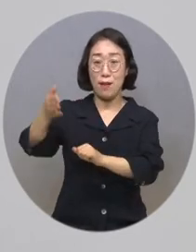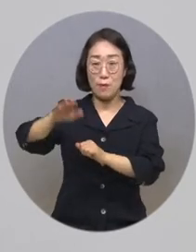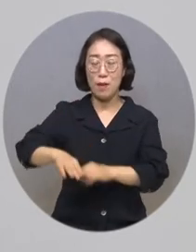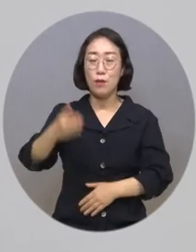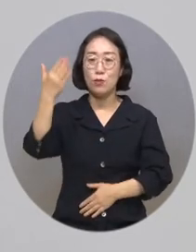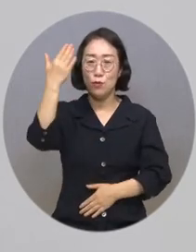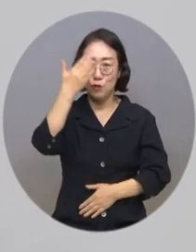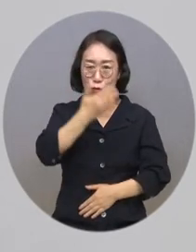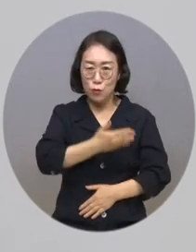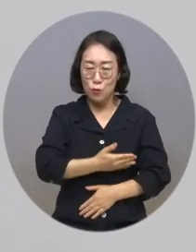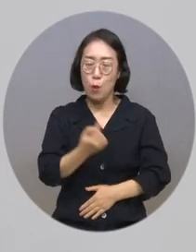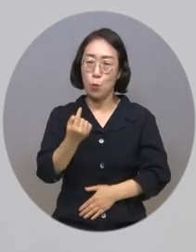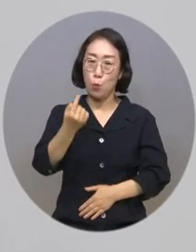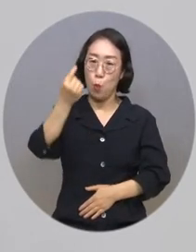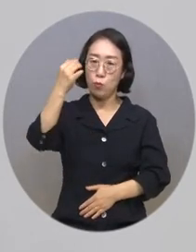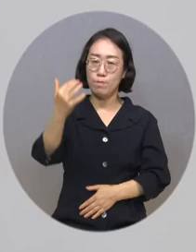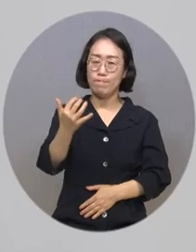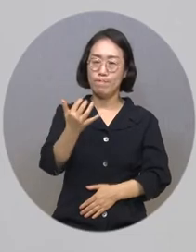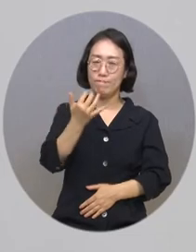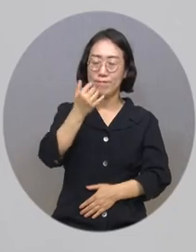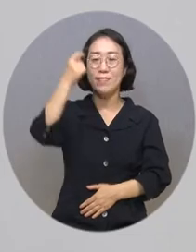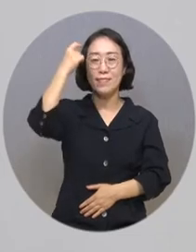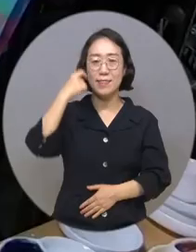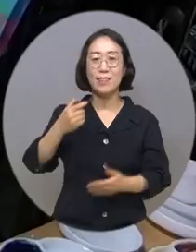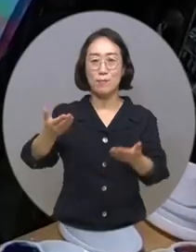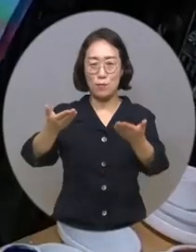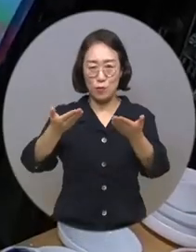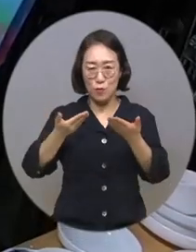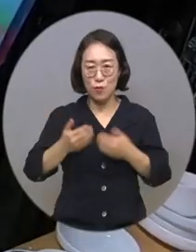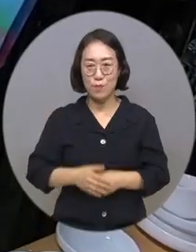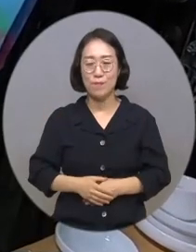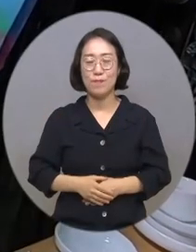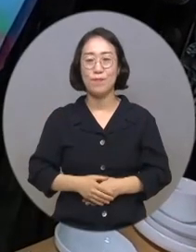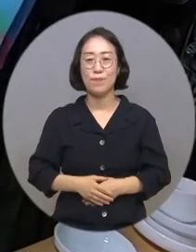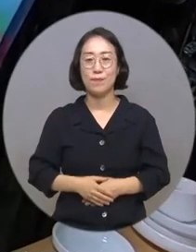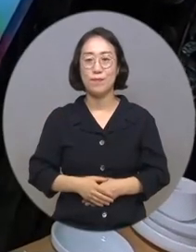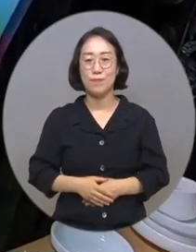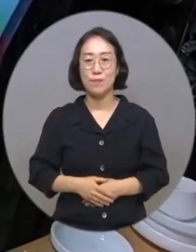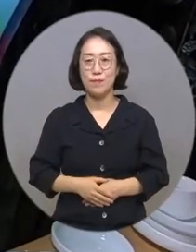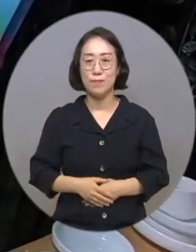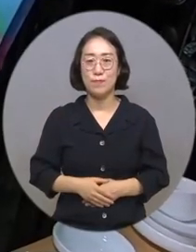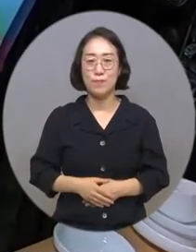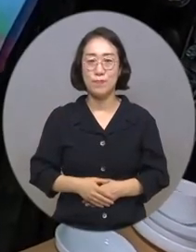순수함과 고결한 향기를 전해주고 있습니다. 옥지TV 뉴스 이소연입니다.